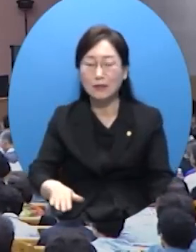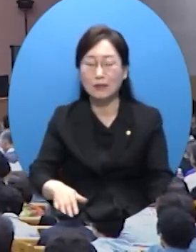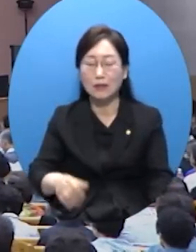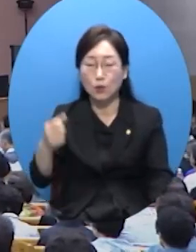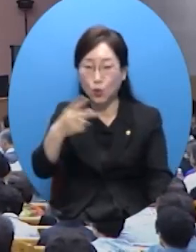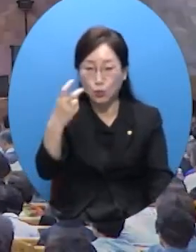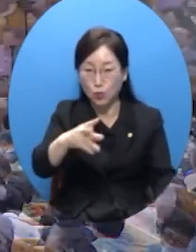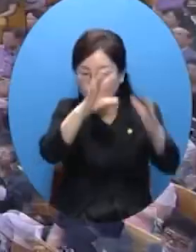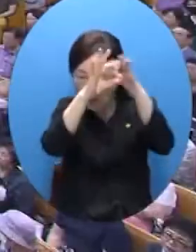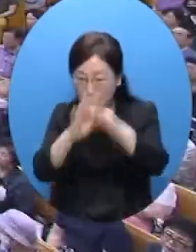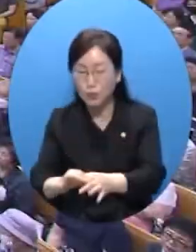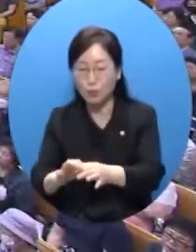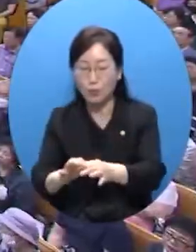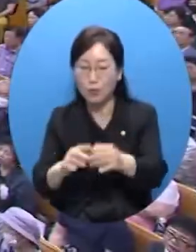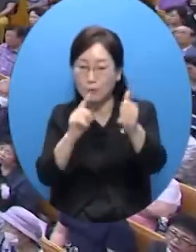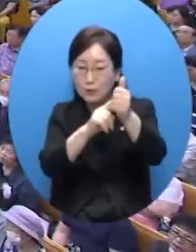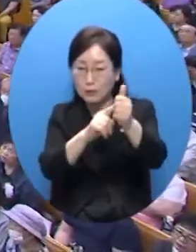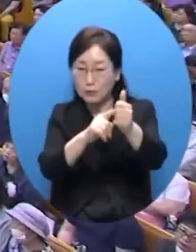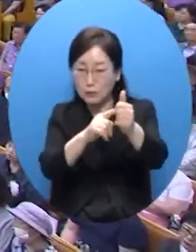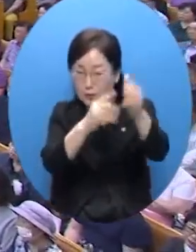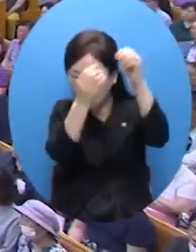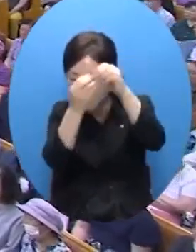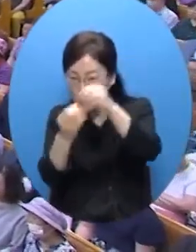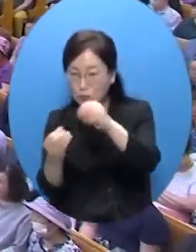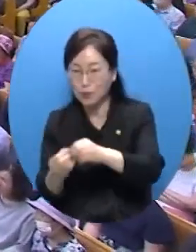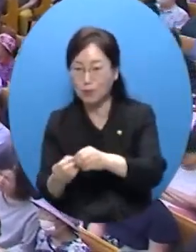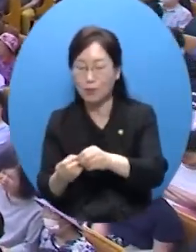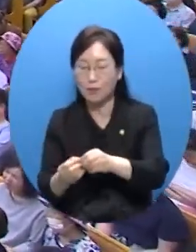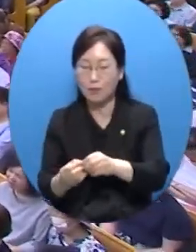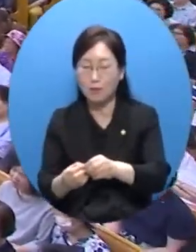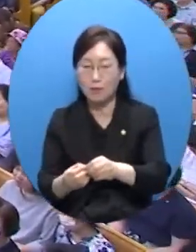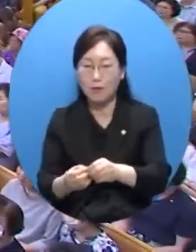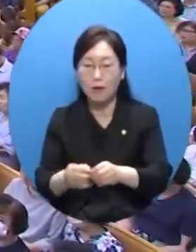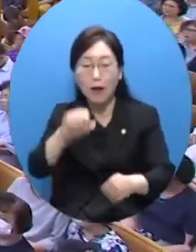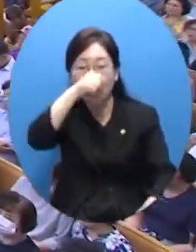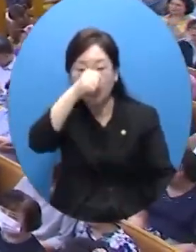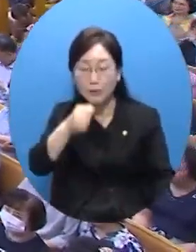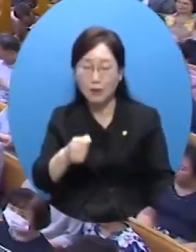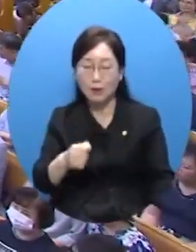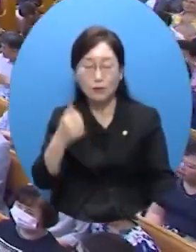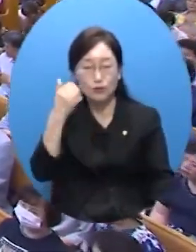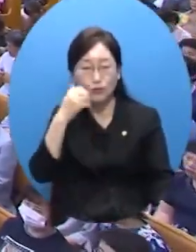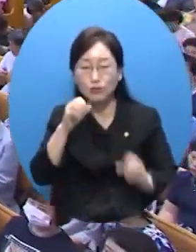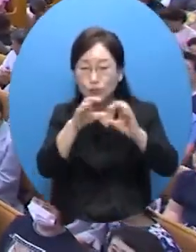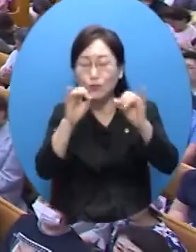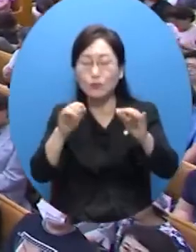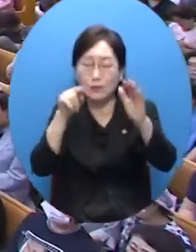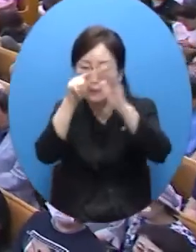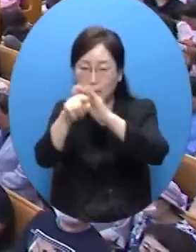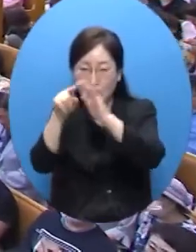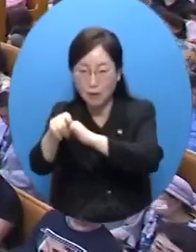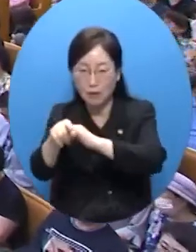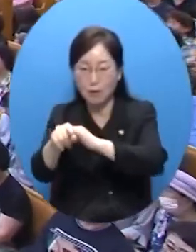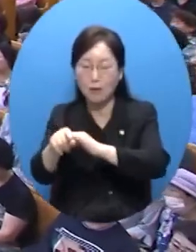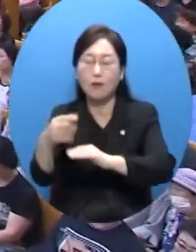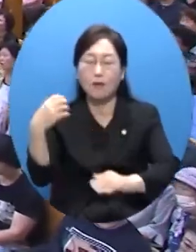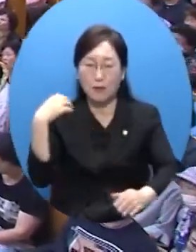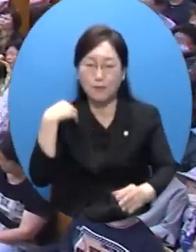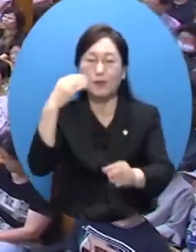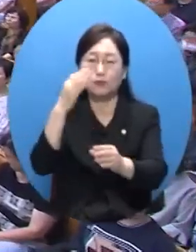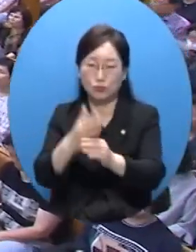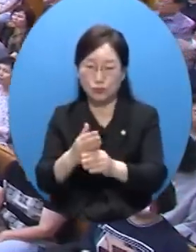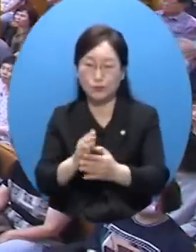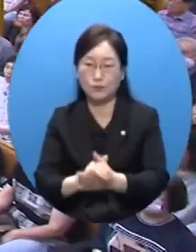제사 수많은 권지상 선교사가 그를 뒤이어서 아프리카에서 선교의 사명을 감당하고 있습니다.